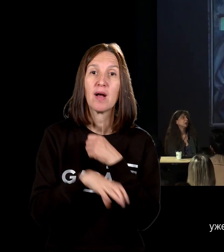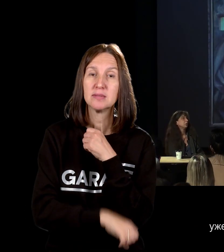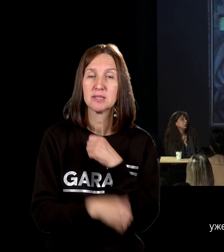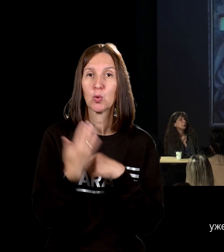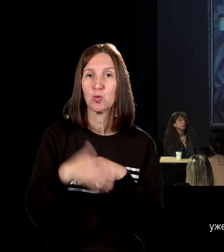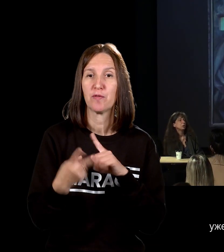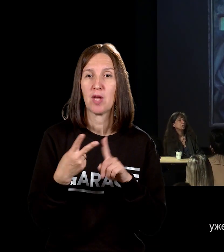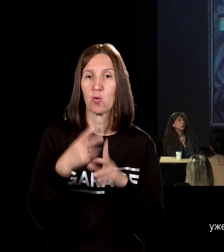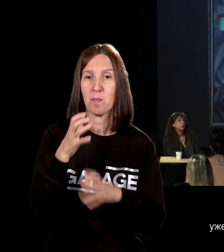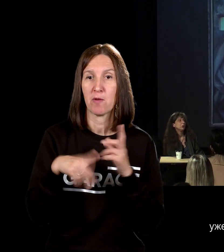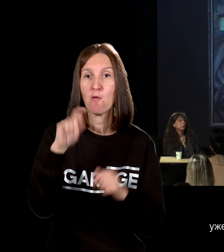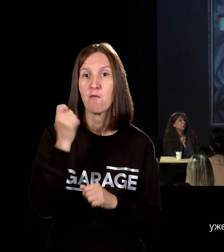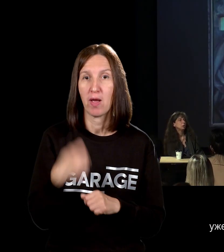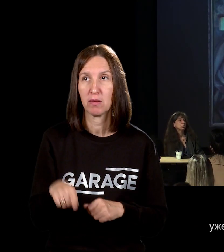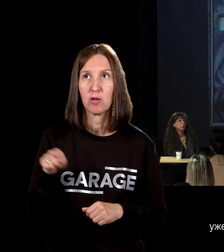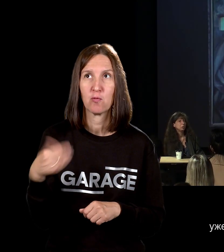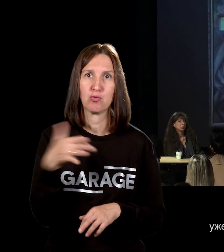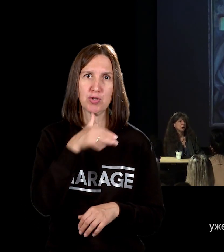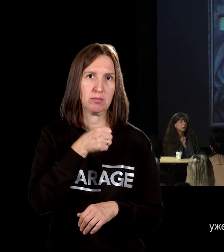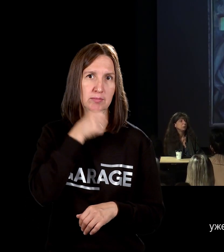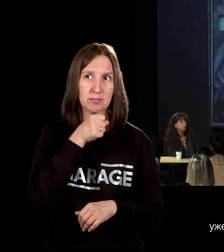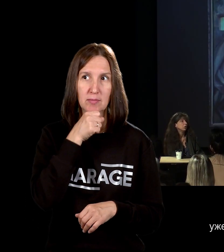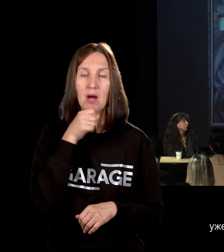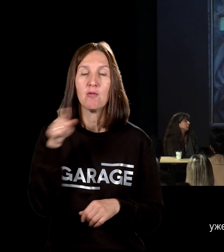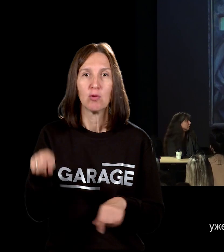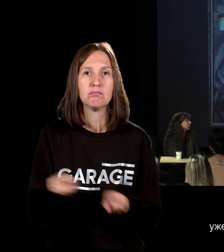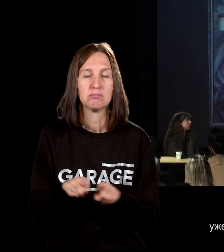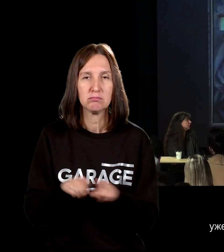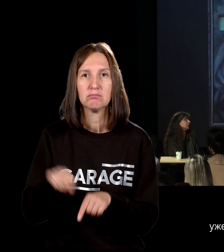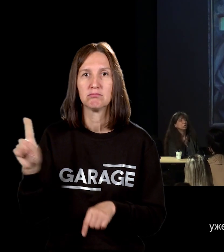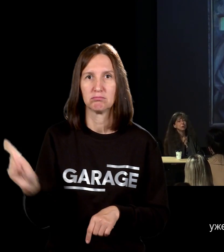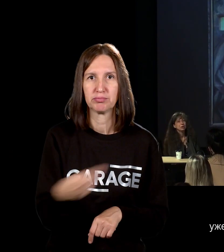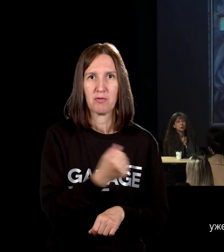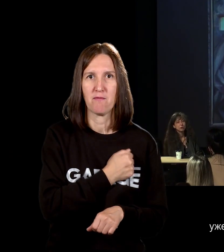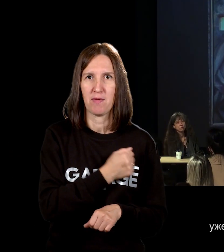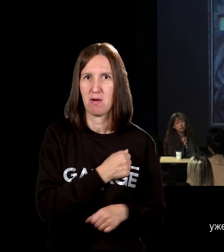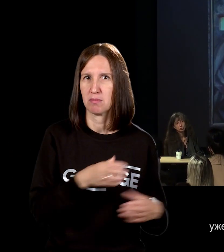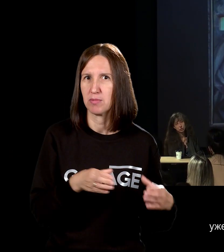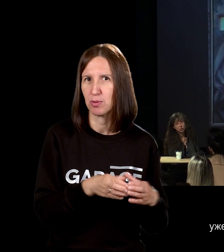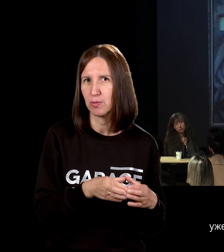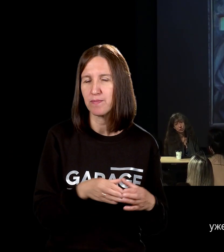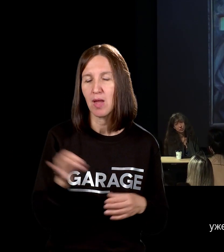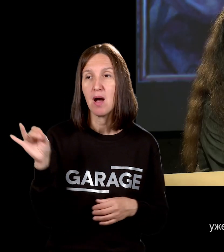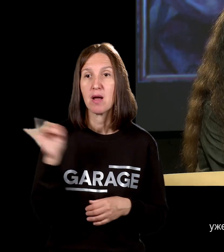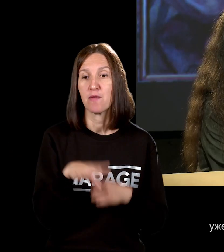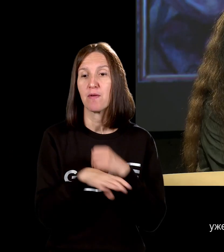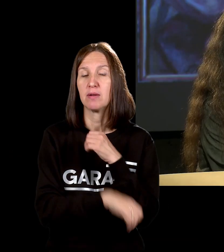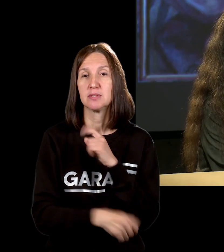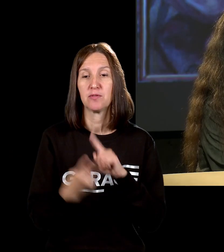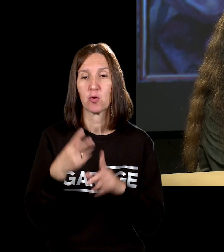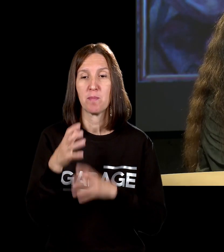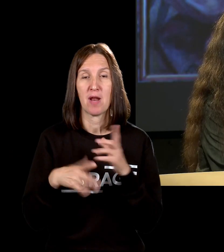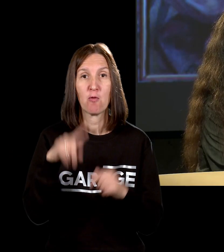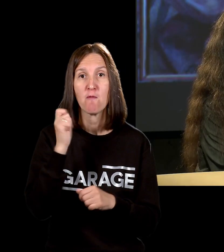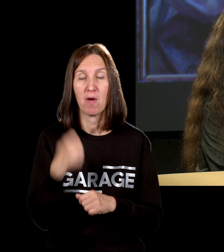в конце Второй мировой войны его уже не молодого человека, тем не менее, призывают в ополчение. И